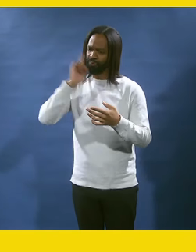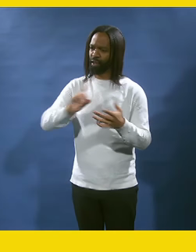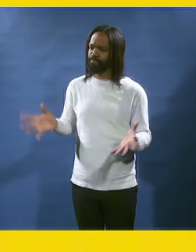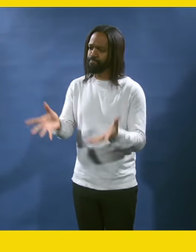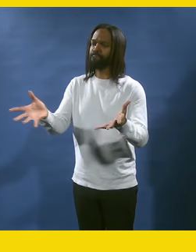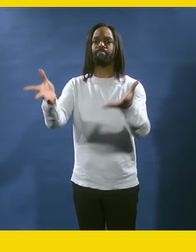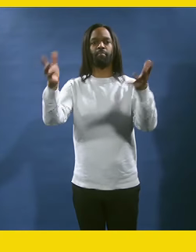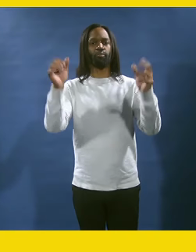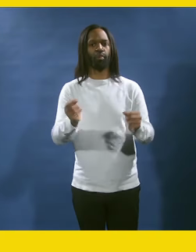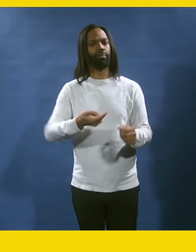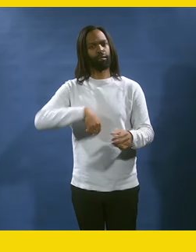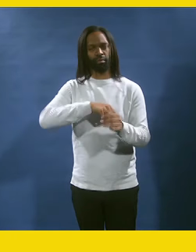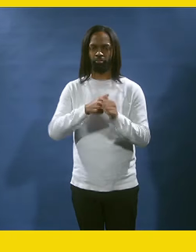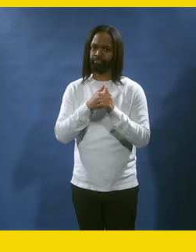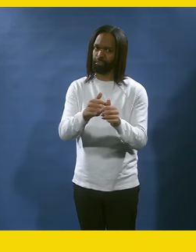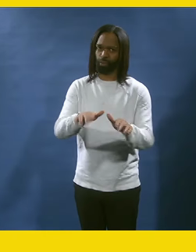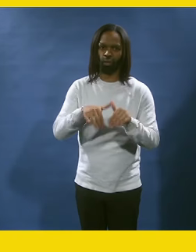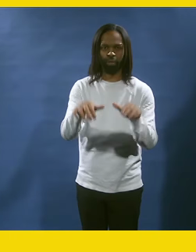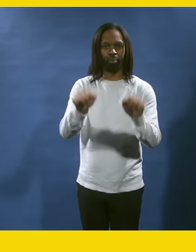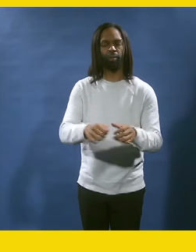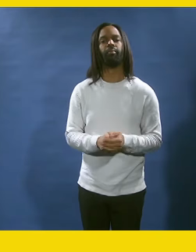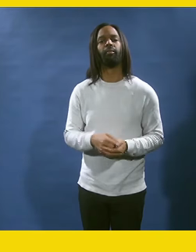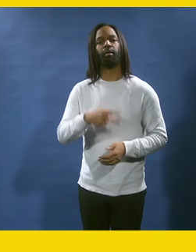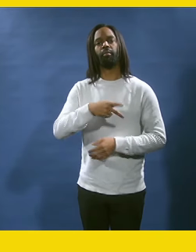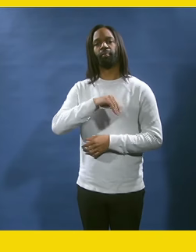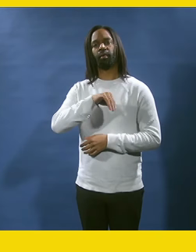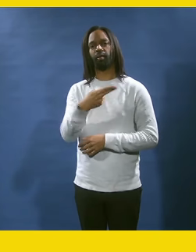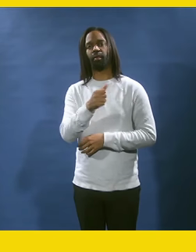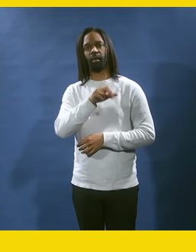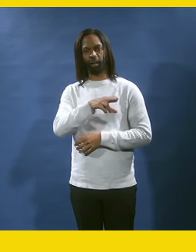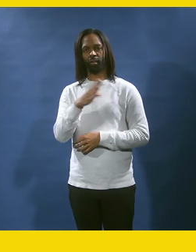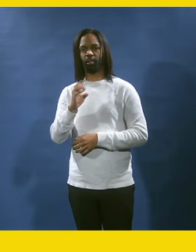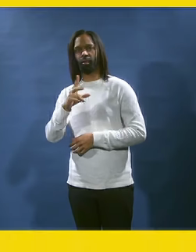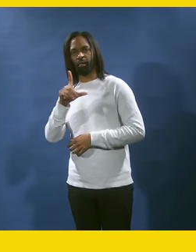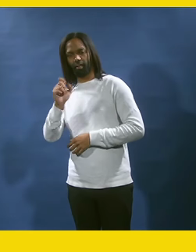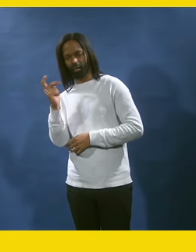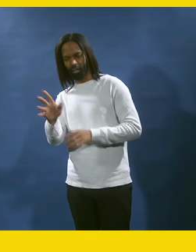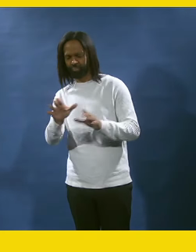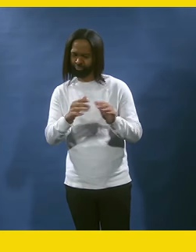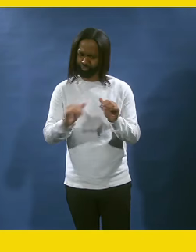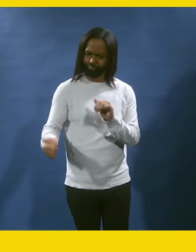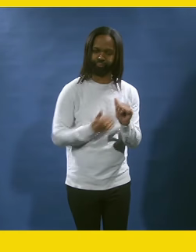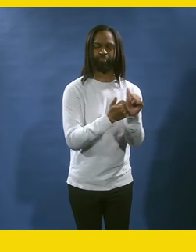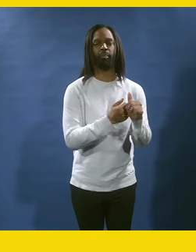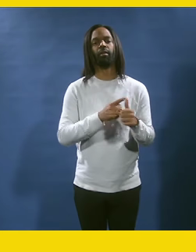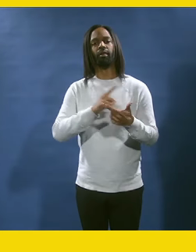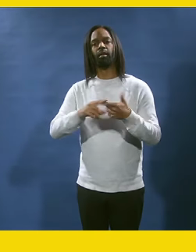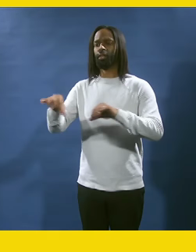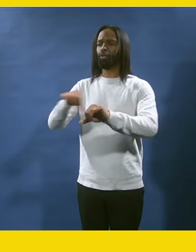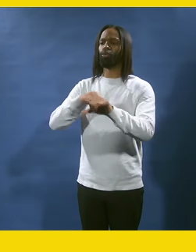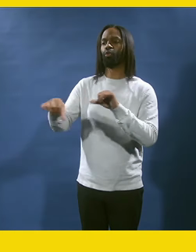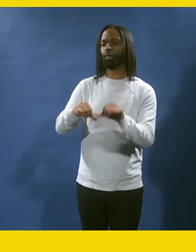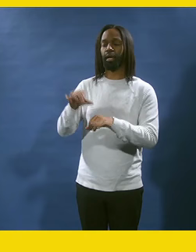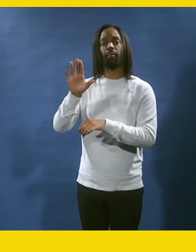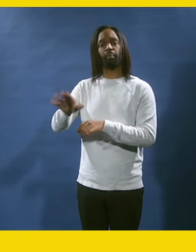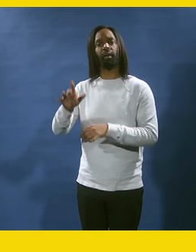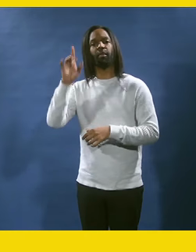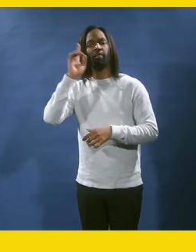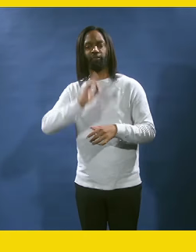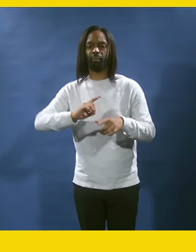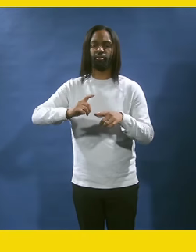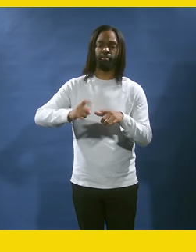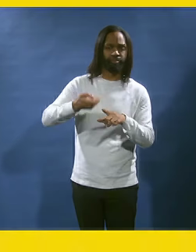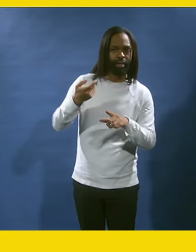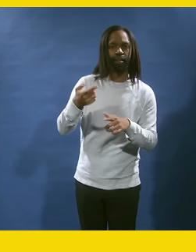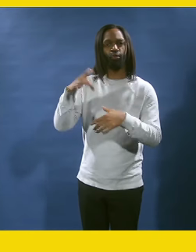aux côtés de Pinar Selek. Nous sommes aux côtés du docteur Mukwege, le chirurgien qui répare les femmes mutilées,